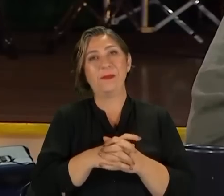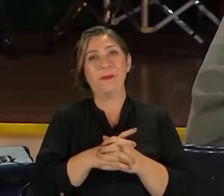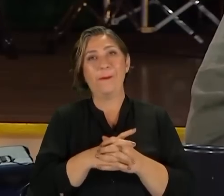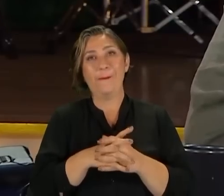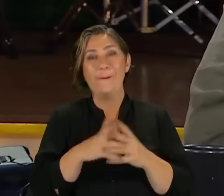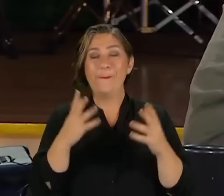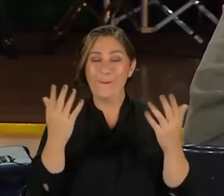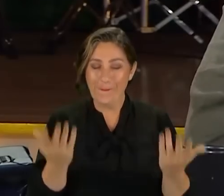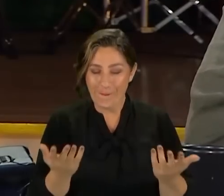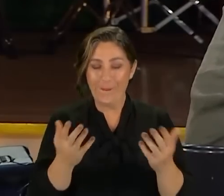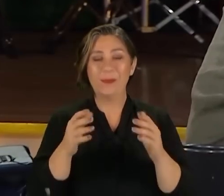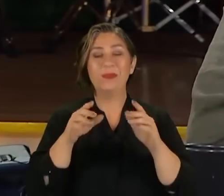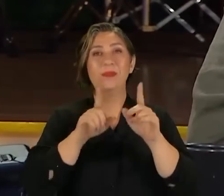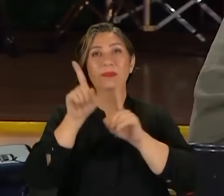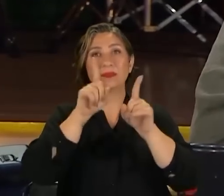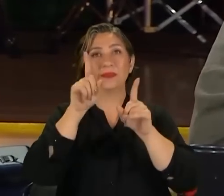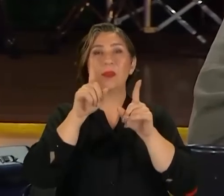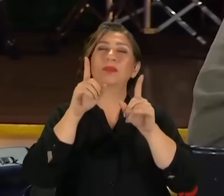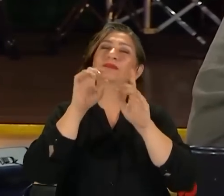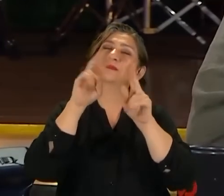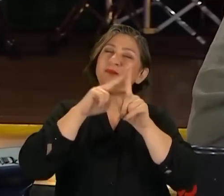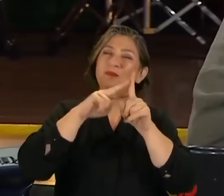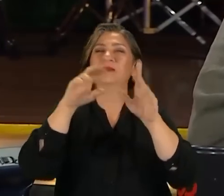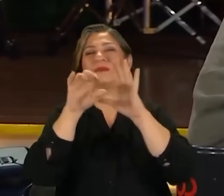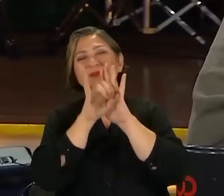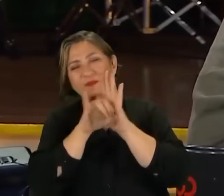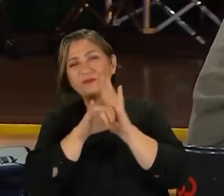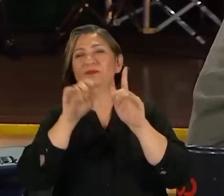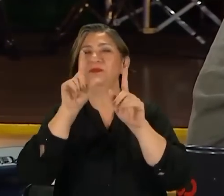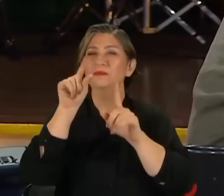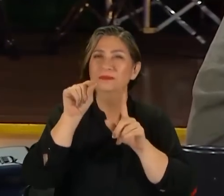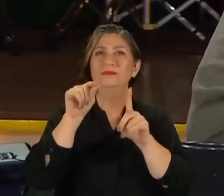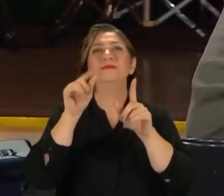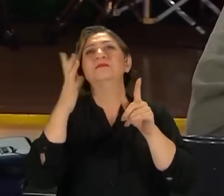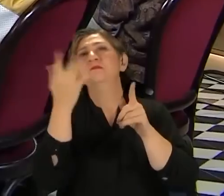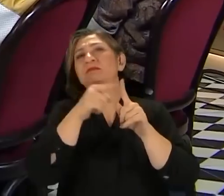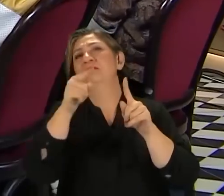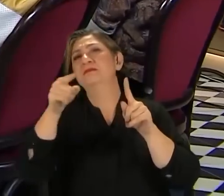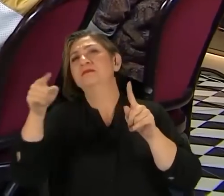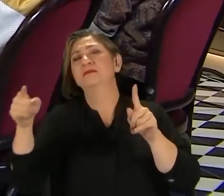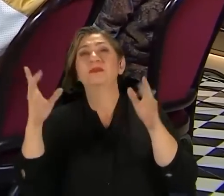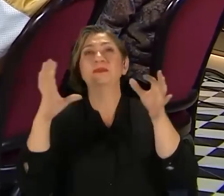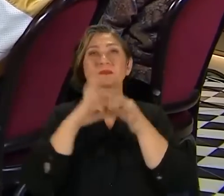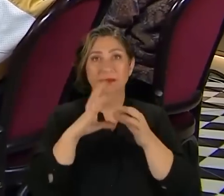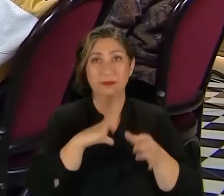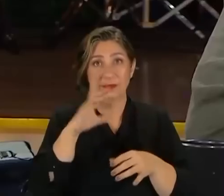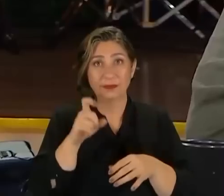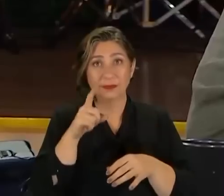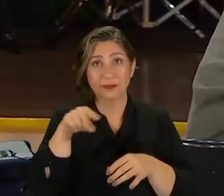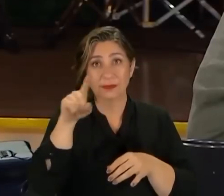Peki. Sosyal medya, ya yani sosyal medya neyse işte o Twitter, Instagram ya da başka şeyler, bunlarla alakanız var